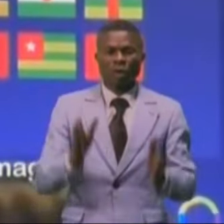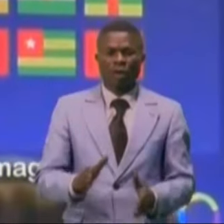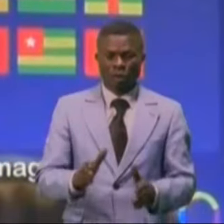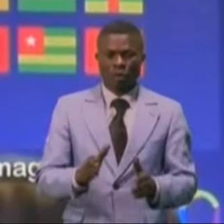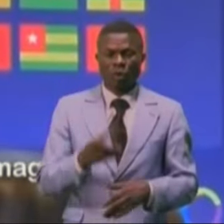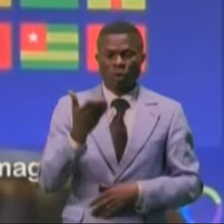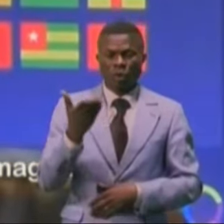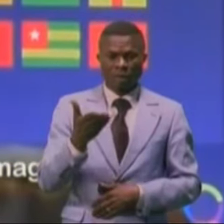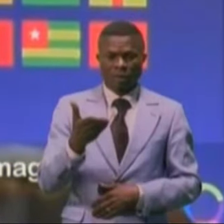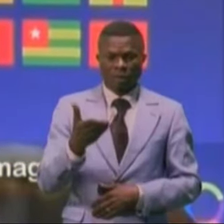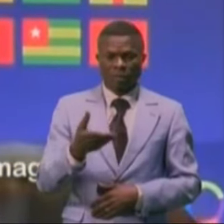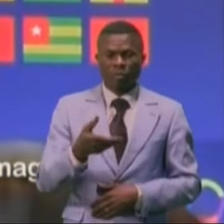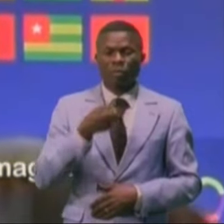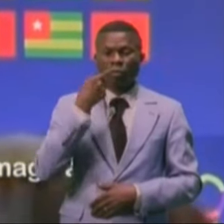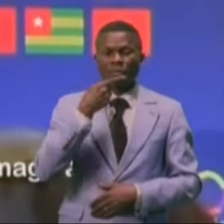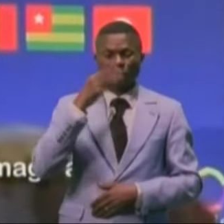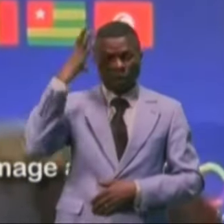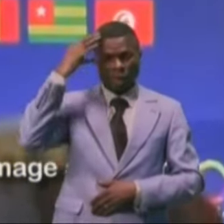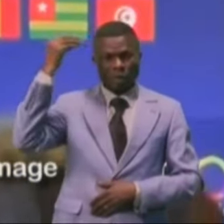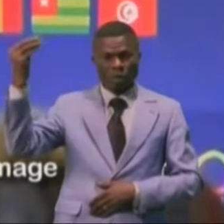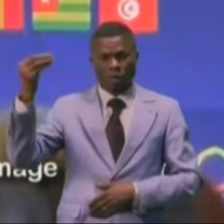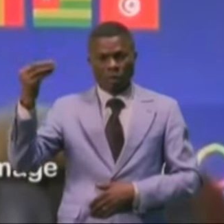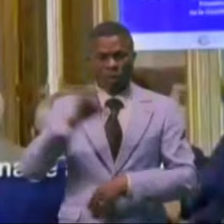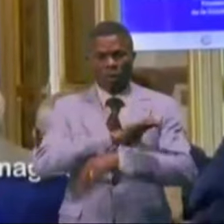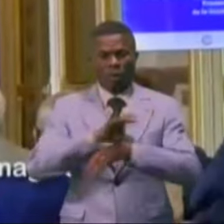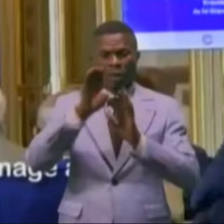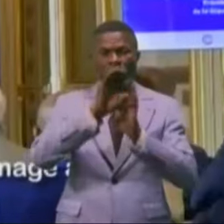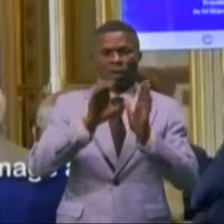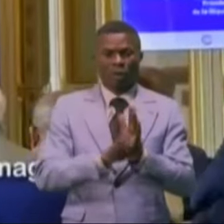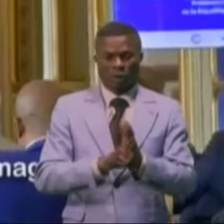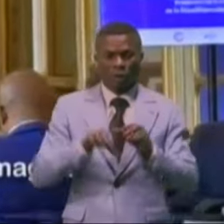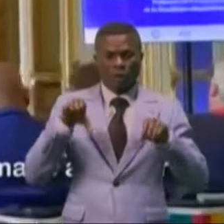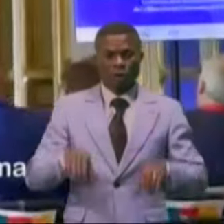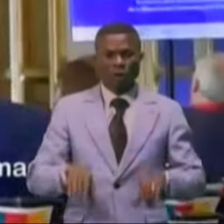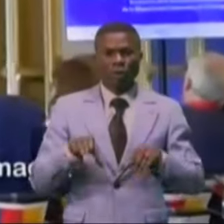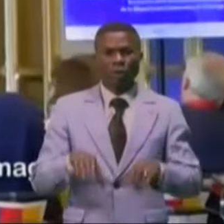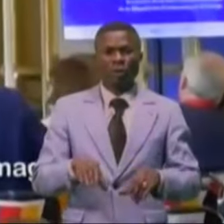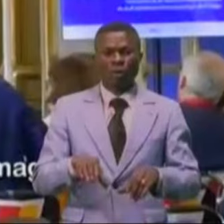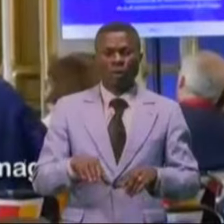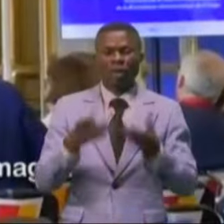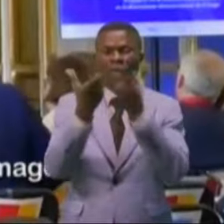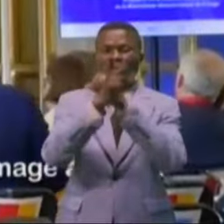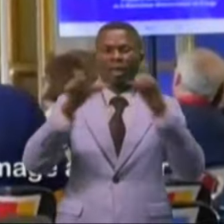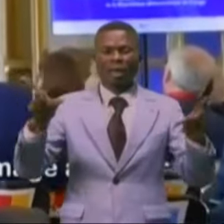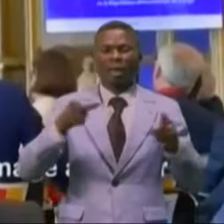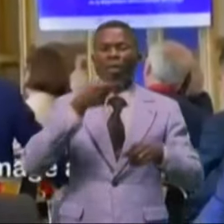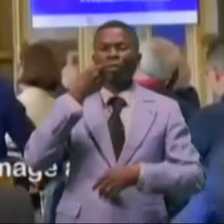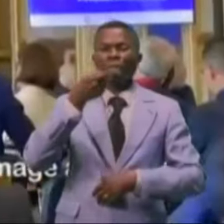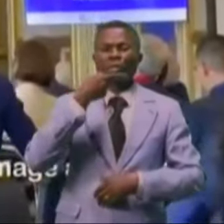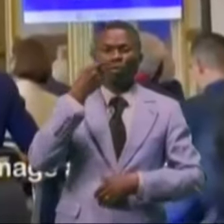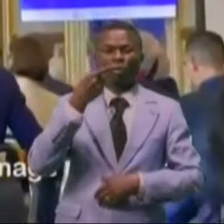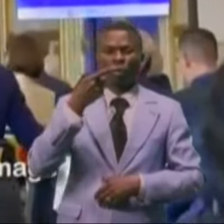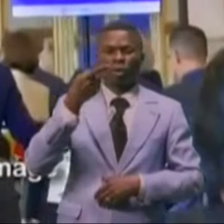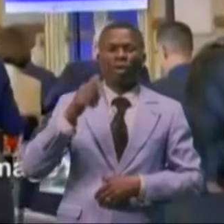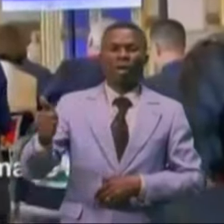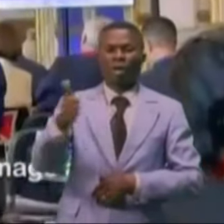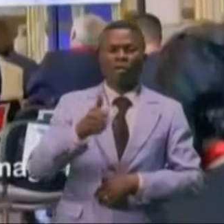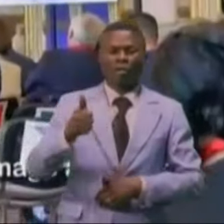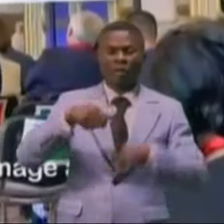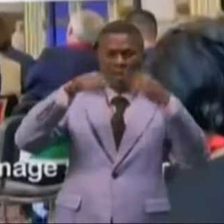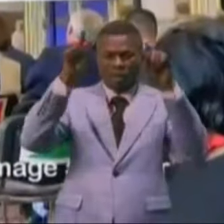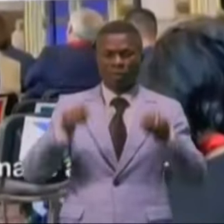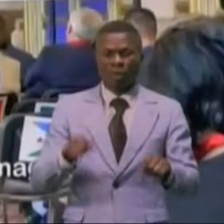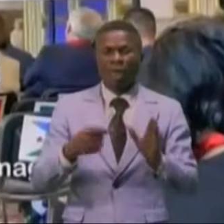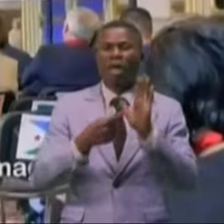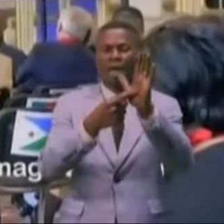Kamouleta, il a partagé l'expérience de la Cour constitutionnelle de son pays sur la liberté d'expression au XXIe siècle. Il a